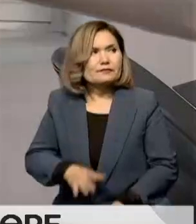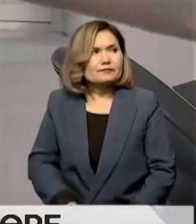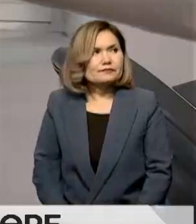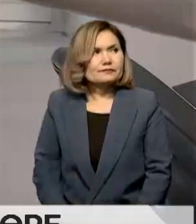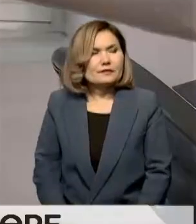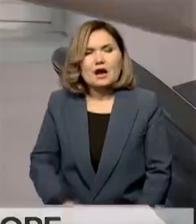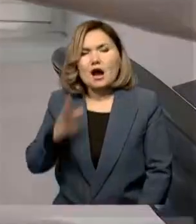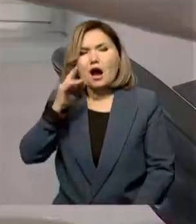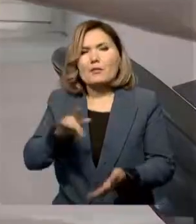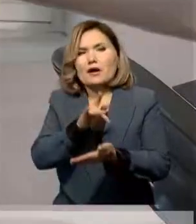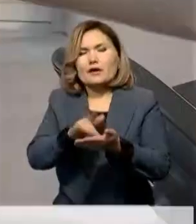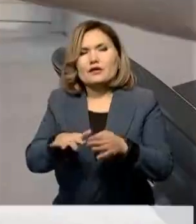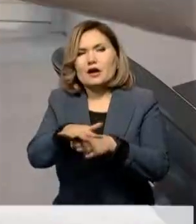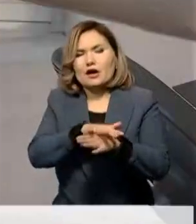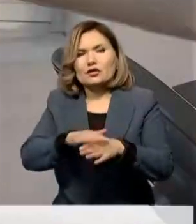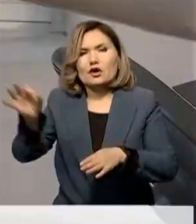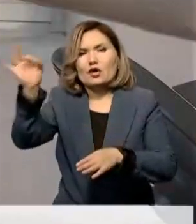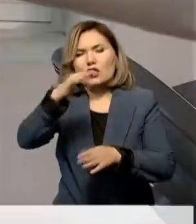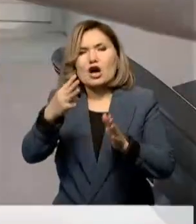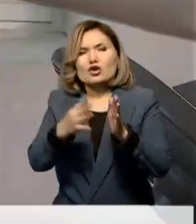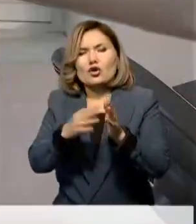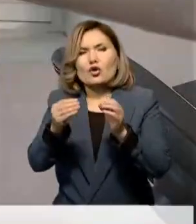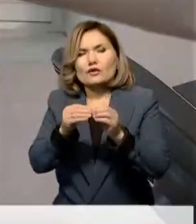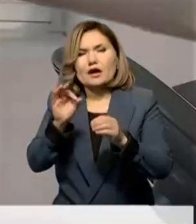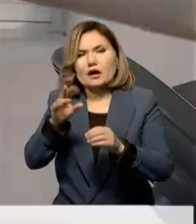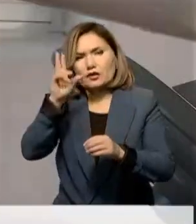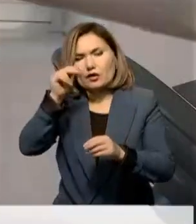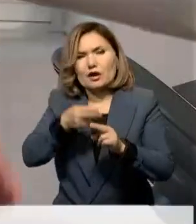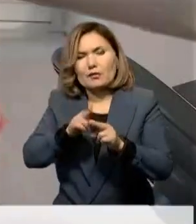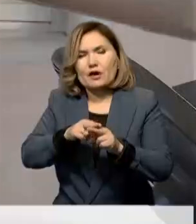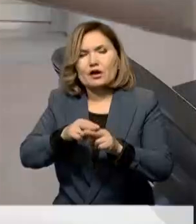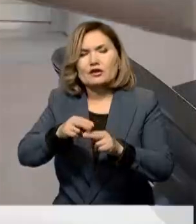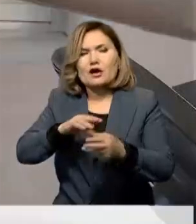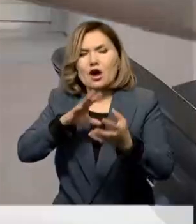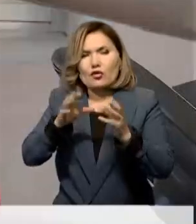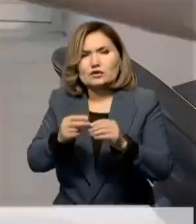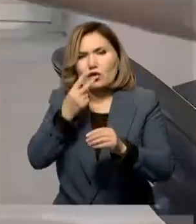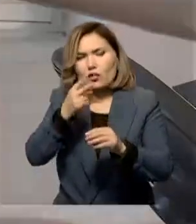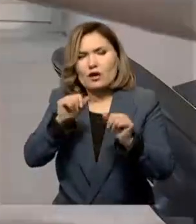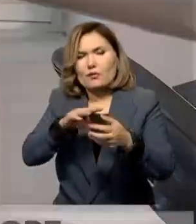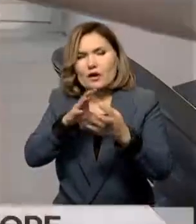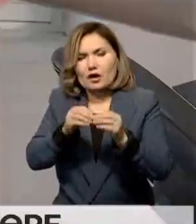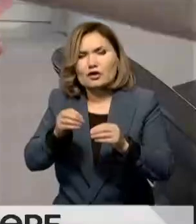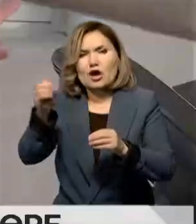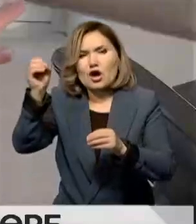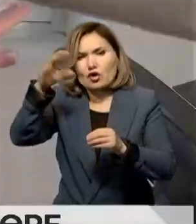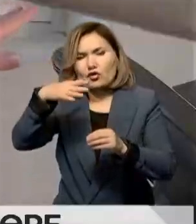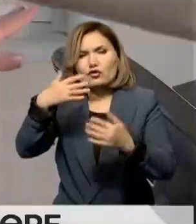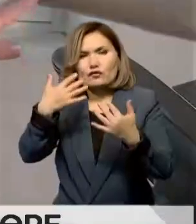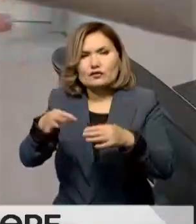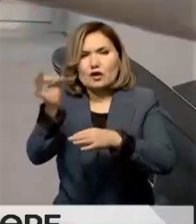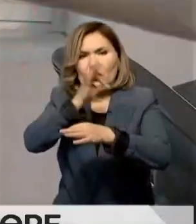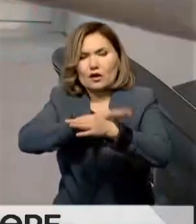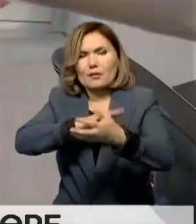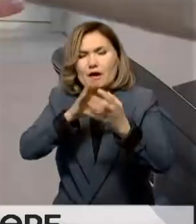Алматы. Алматы тұрғындары құйрықты жұлдызды 9-10 қазан күні күн батқаннан кейін байқай алады. Күн батып, ымырт үйіріле бастаған